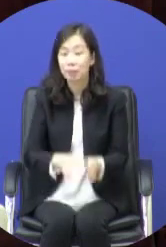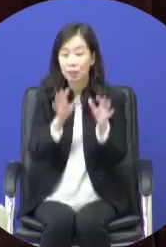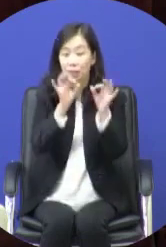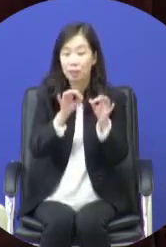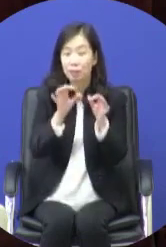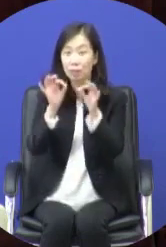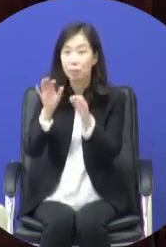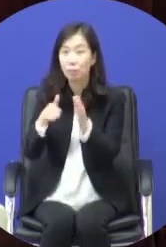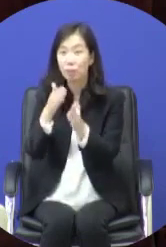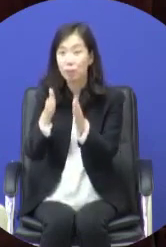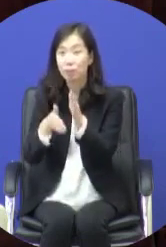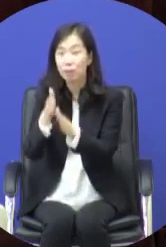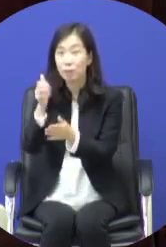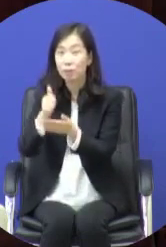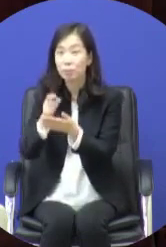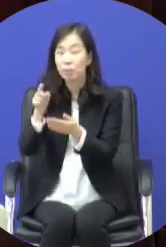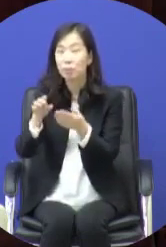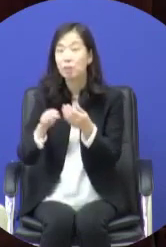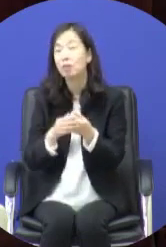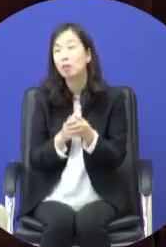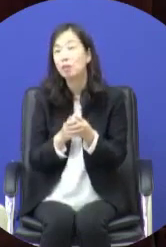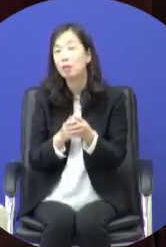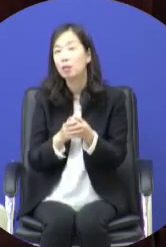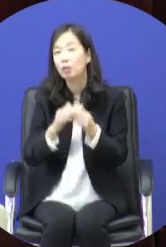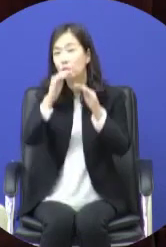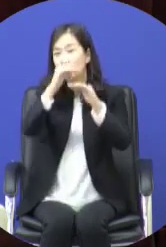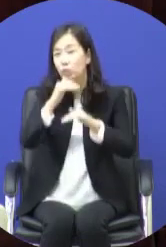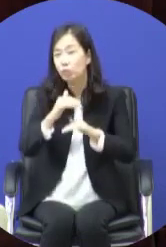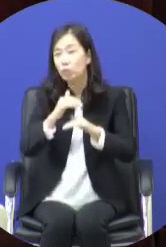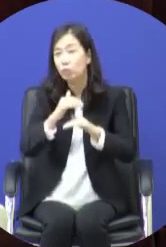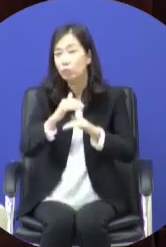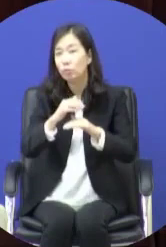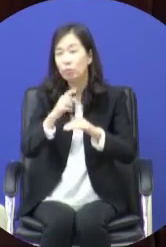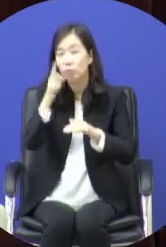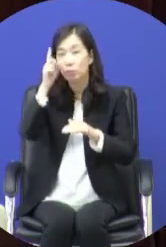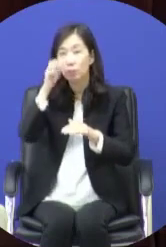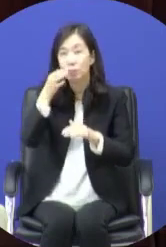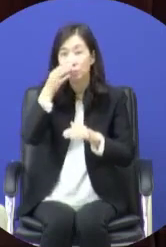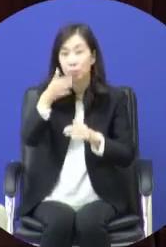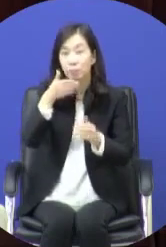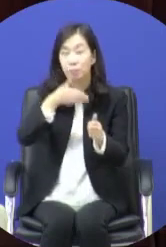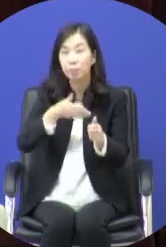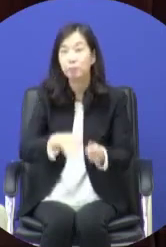이런 해명을 해야 했을까요? 자, 순서대로 사진을 좀 보여주시기 바랍니다.